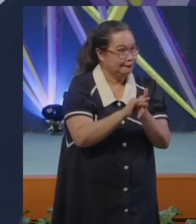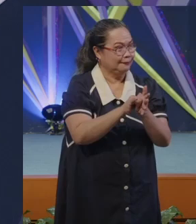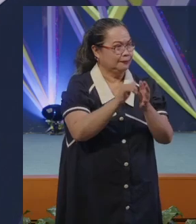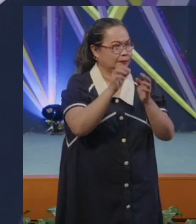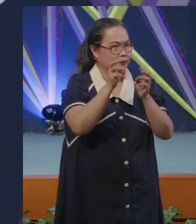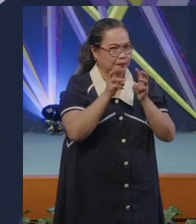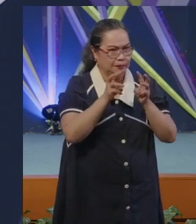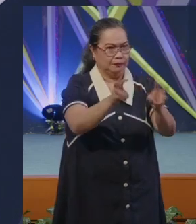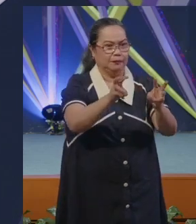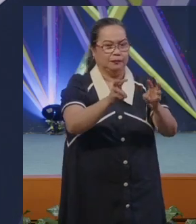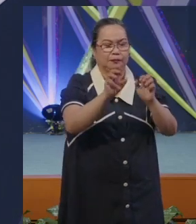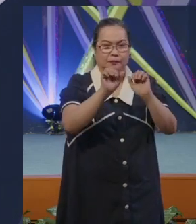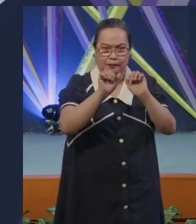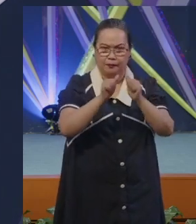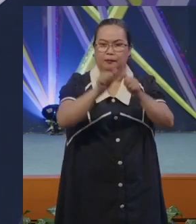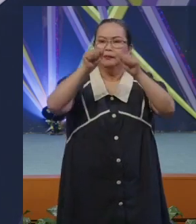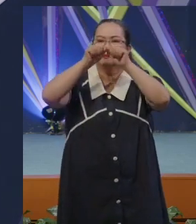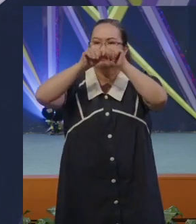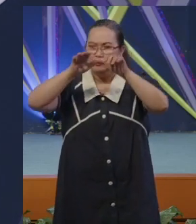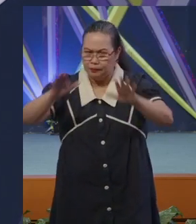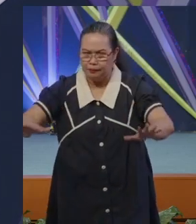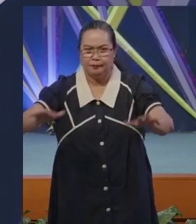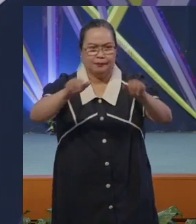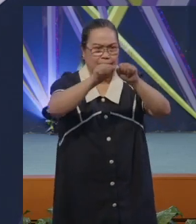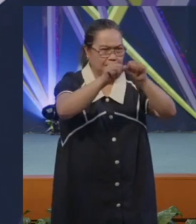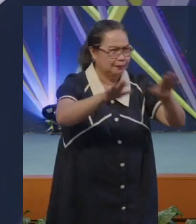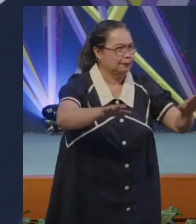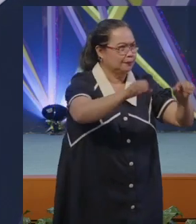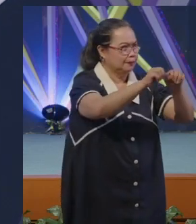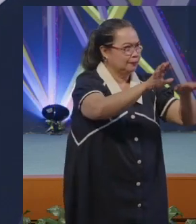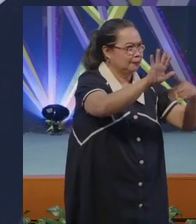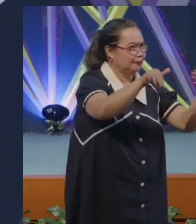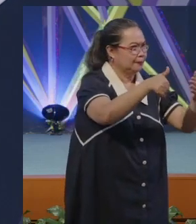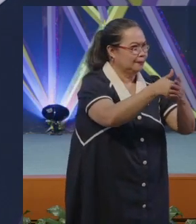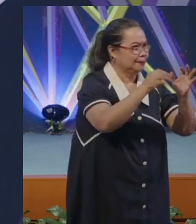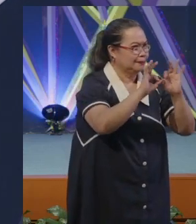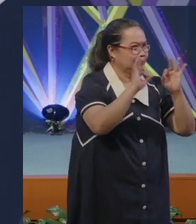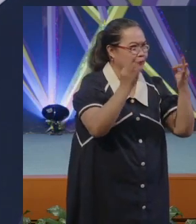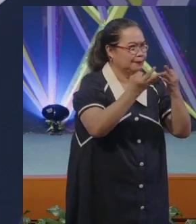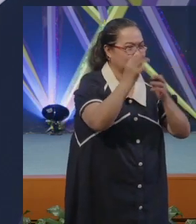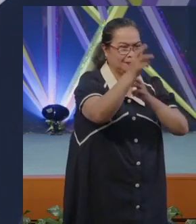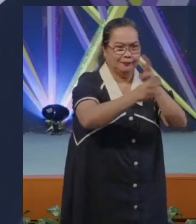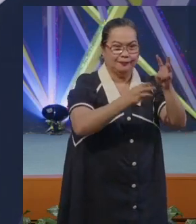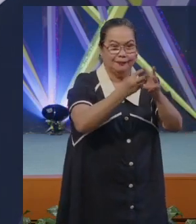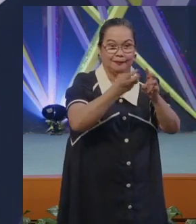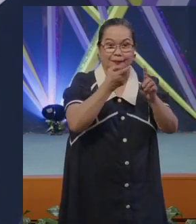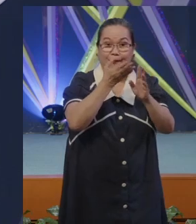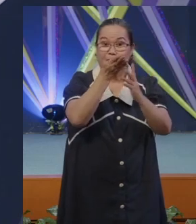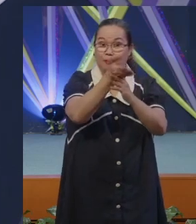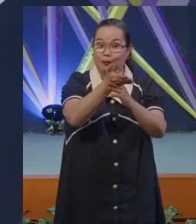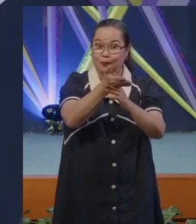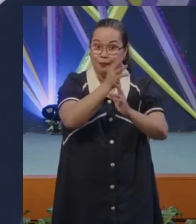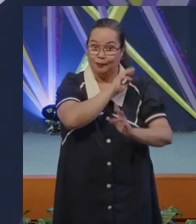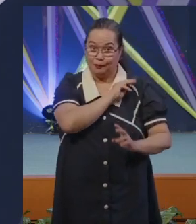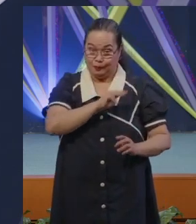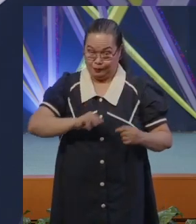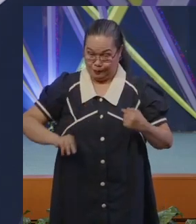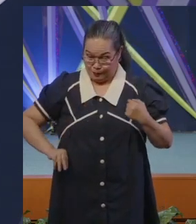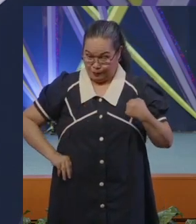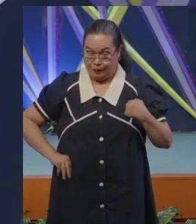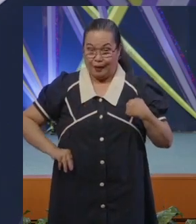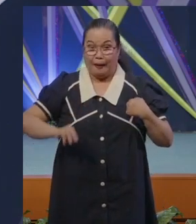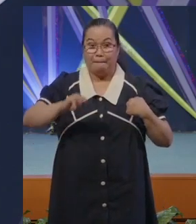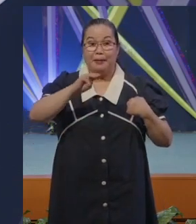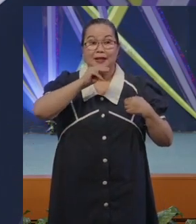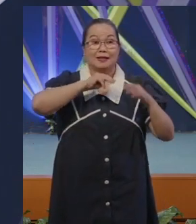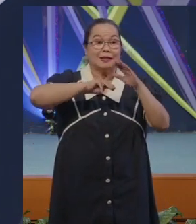po mabe-bless ang lahat ng pamilya sa buong mundo. Sa pamamagitan ng Mesiyas na magdadala ng ilaw ng